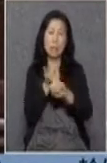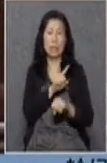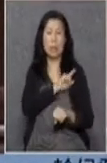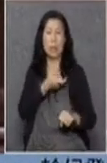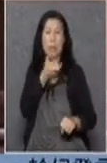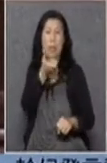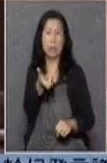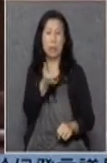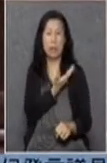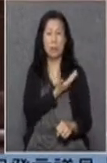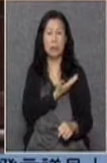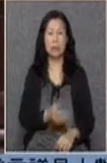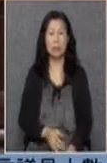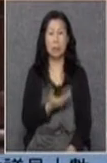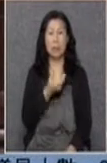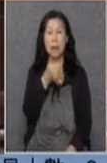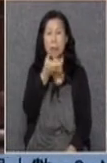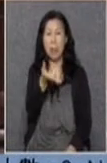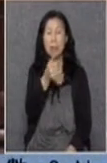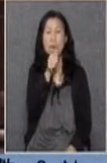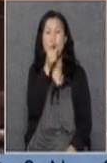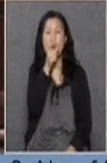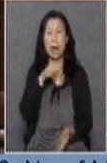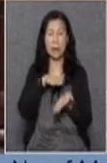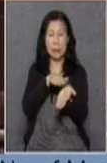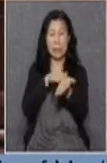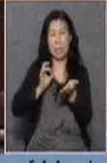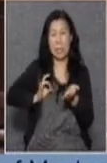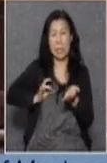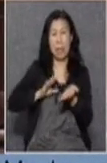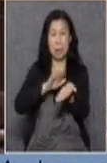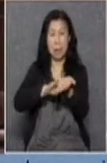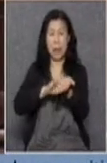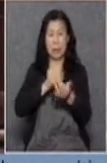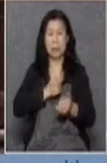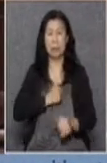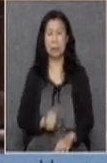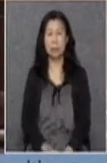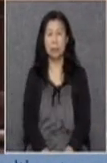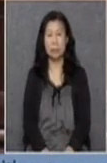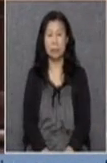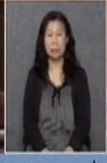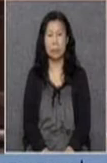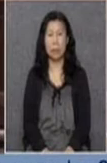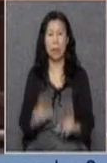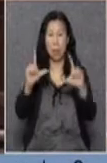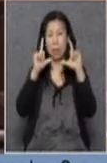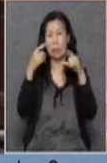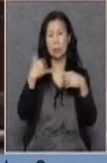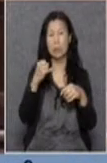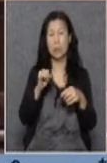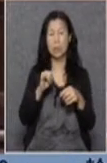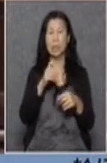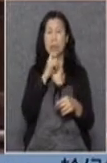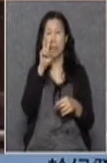款去俾阿爸阿媽呢去睇私家醫生啦。咁呢個就回應唔到啦，即係睇完施政報